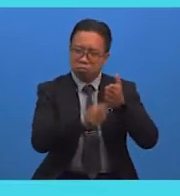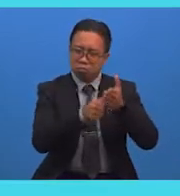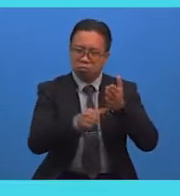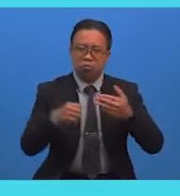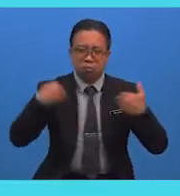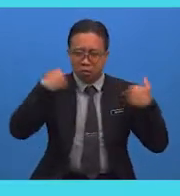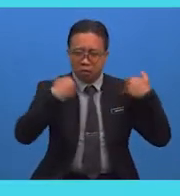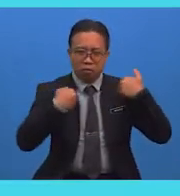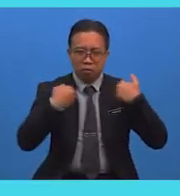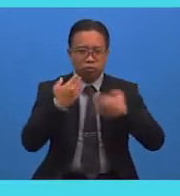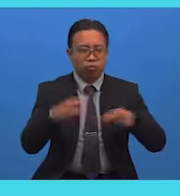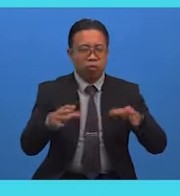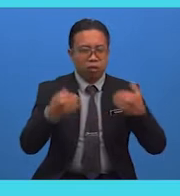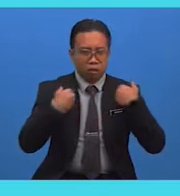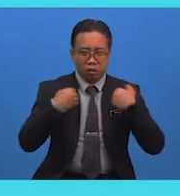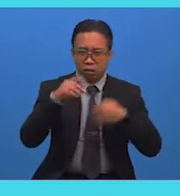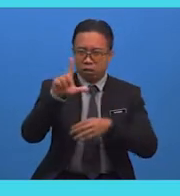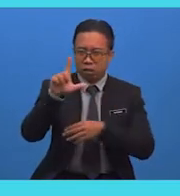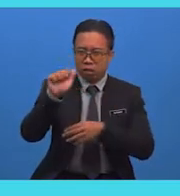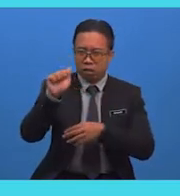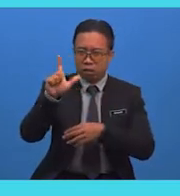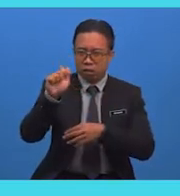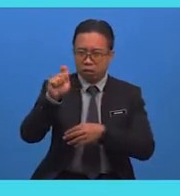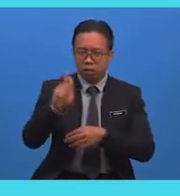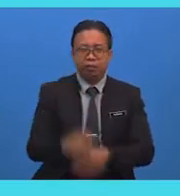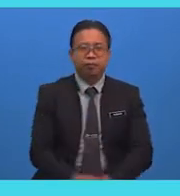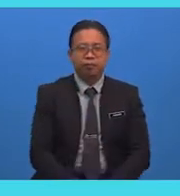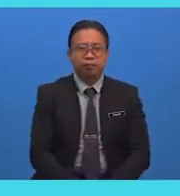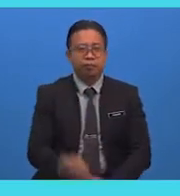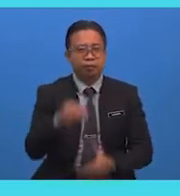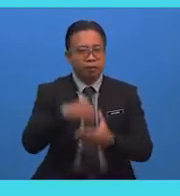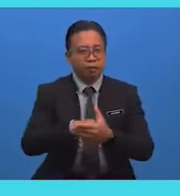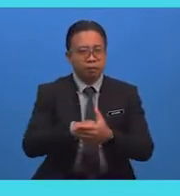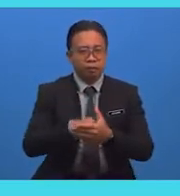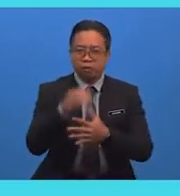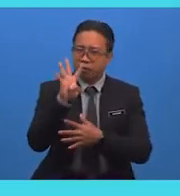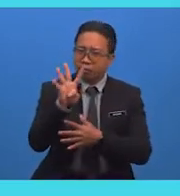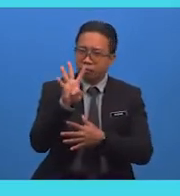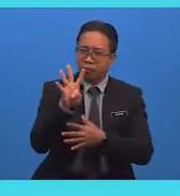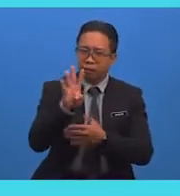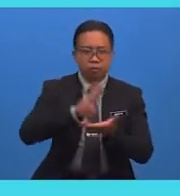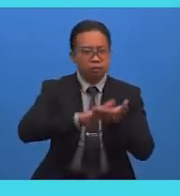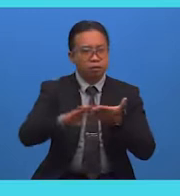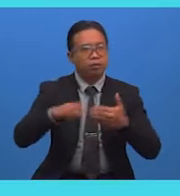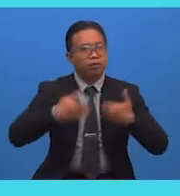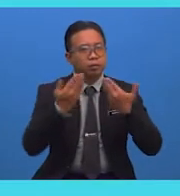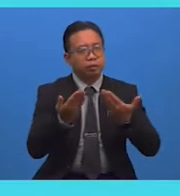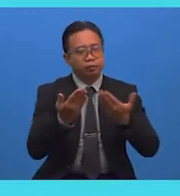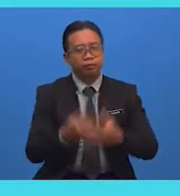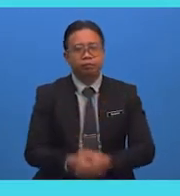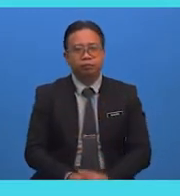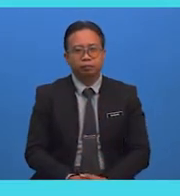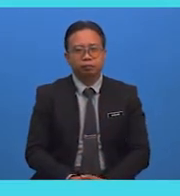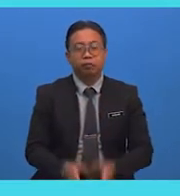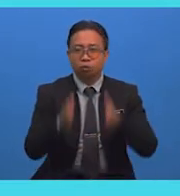seperti makanan yang sudah dihinggapi lalat. Dalam aspek yang keempat pula ialah aspek kebersihan.